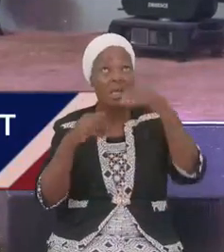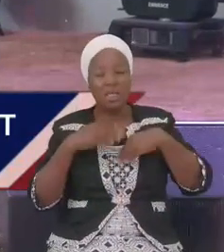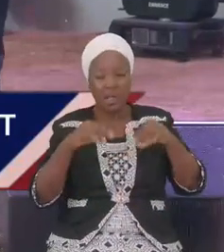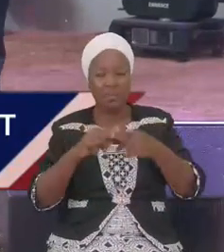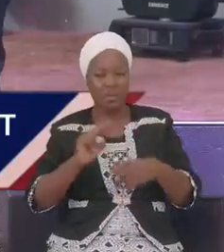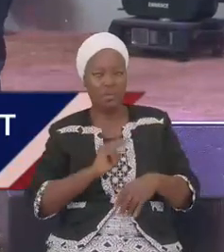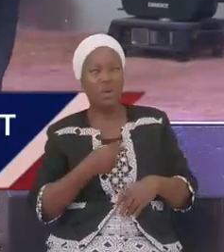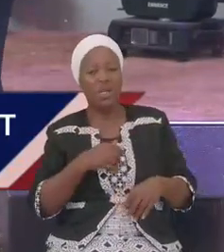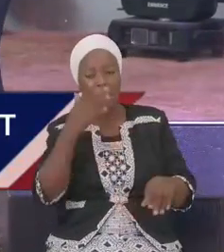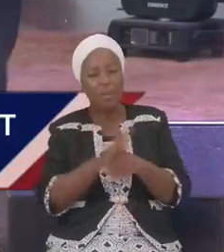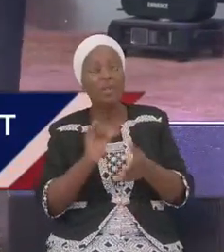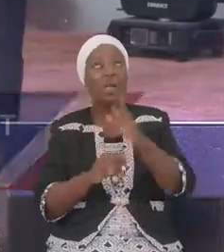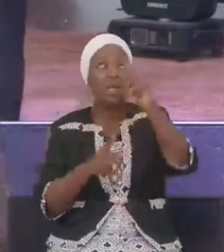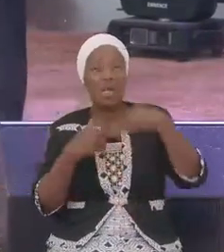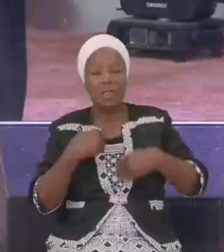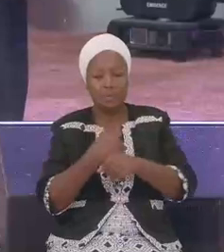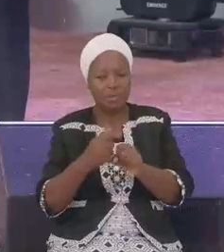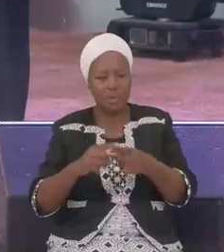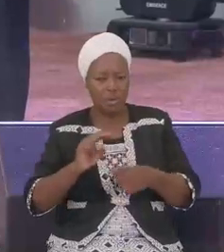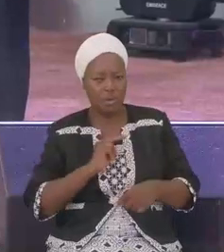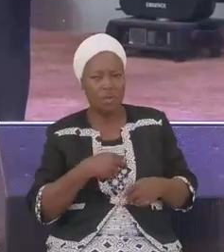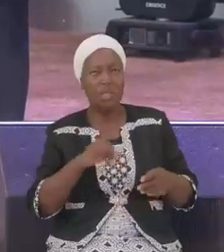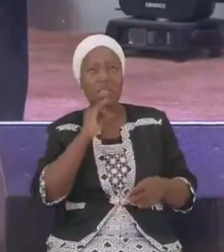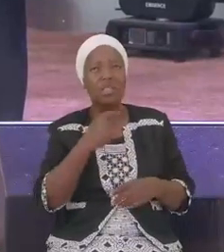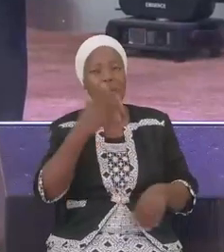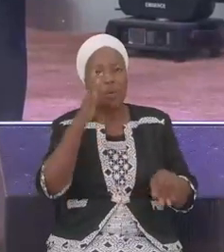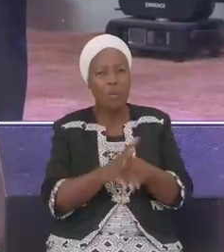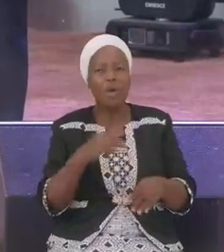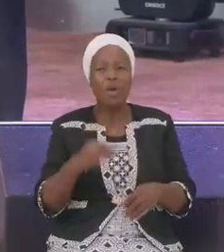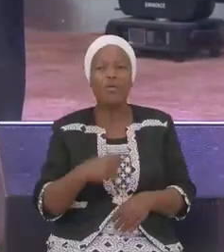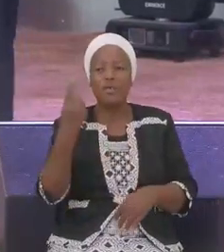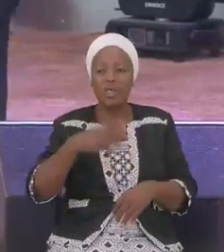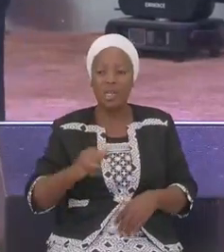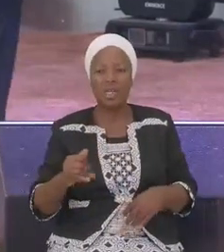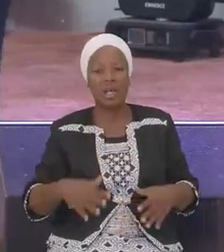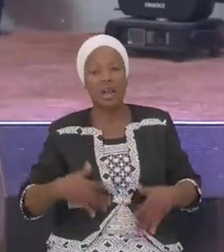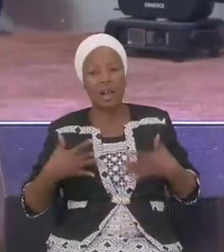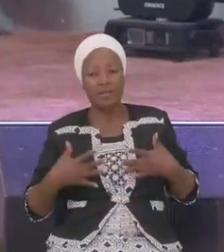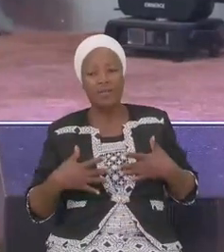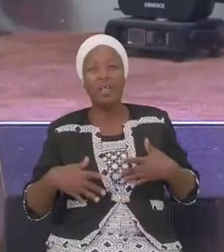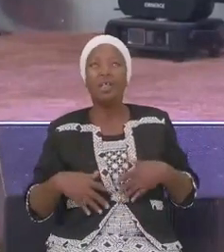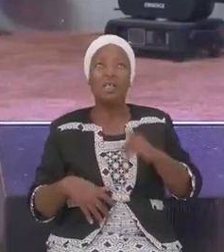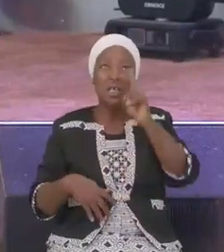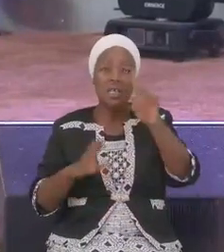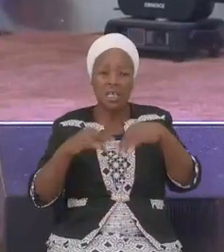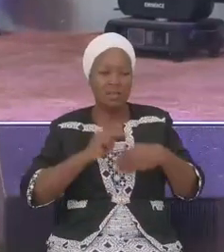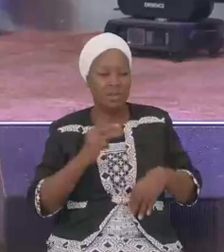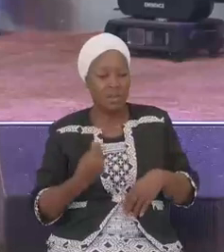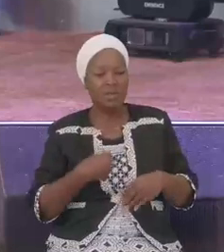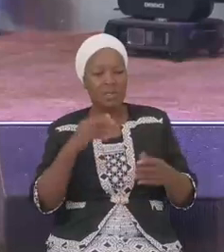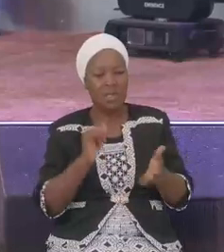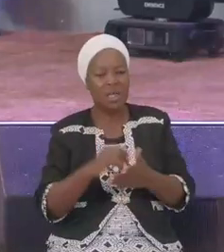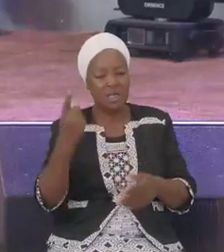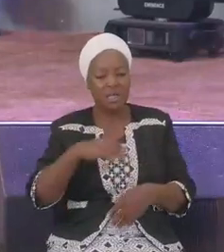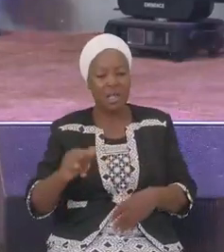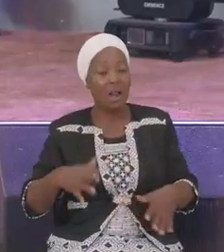a donnée, la promesse qu'il nous a faite, et la promesse de la vie éternelle, il nous donne la vie éternelle,